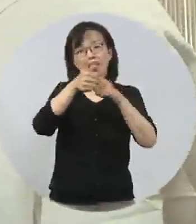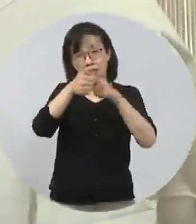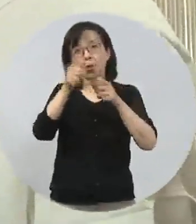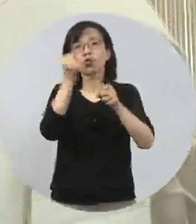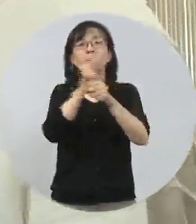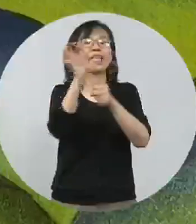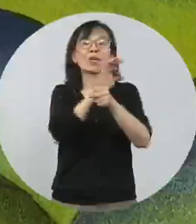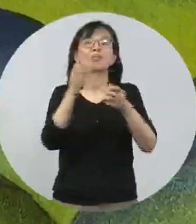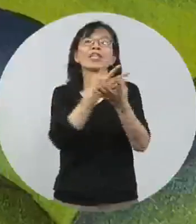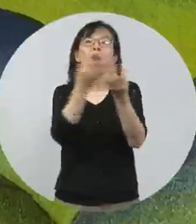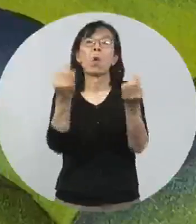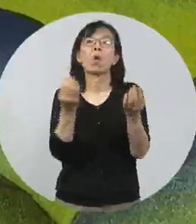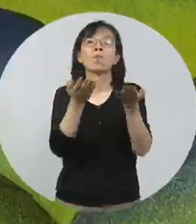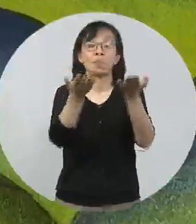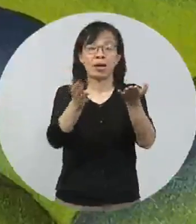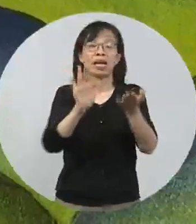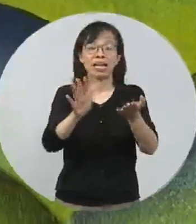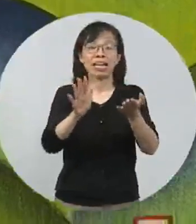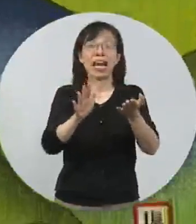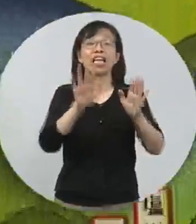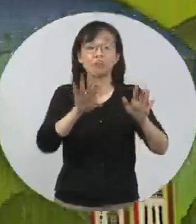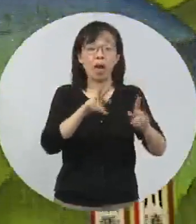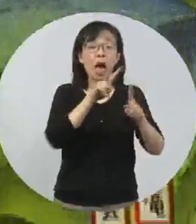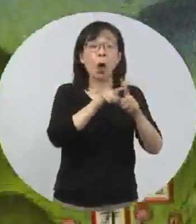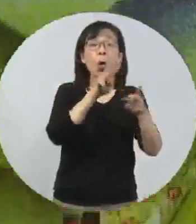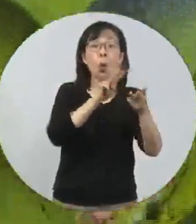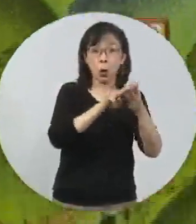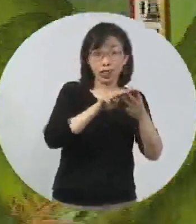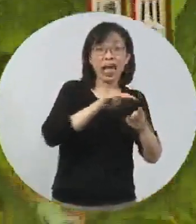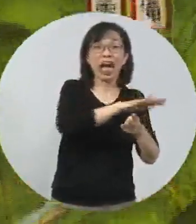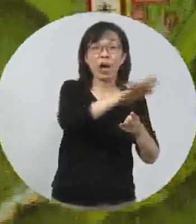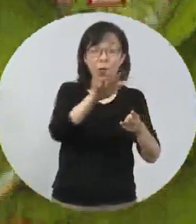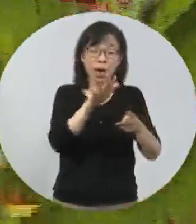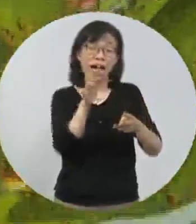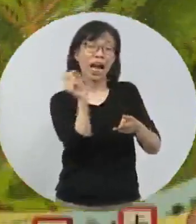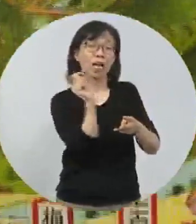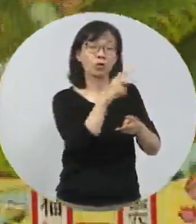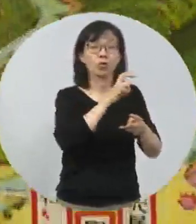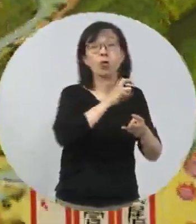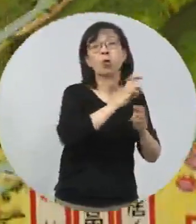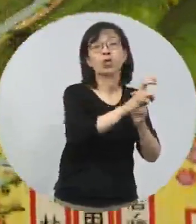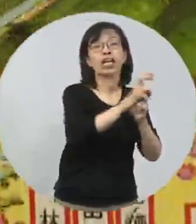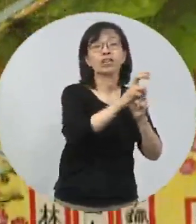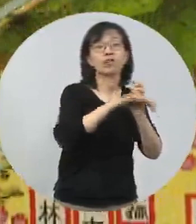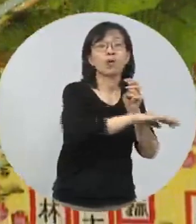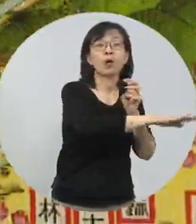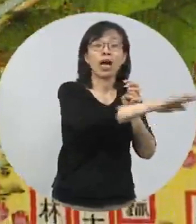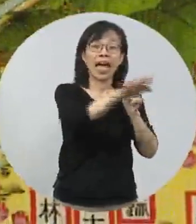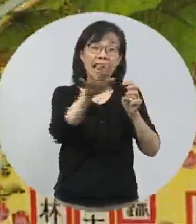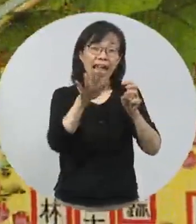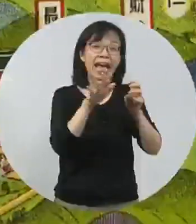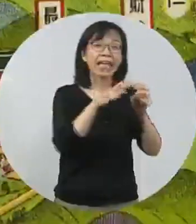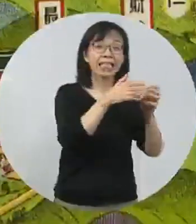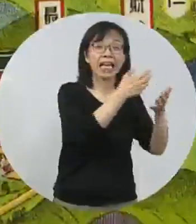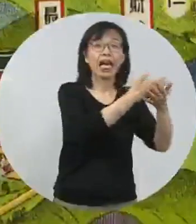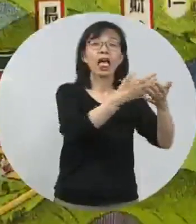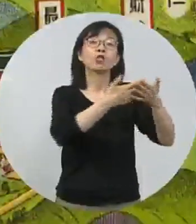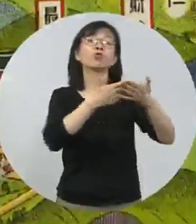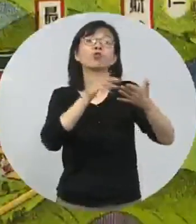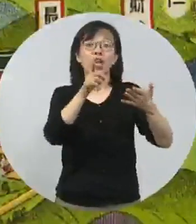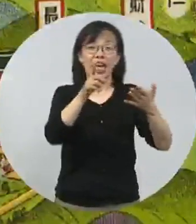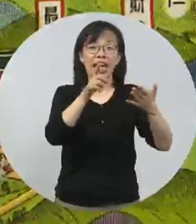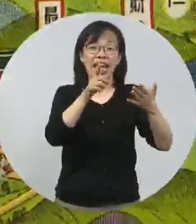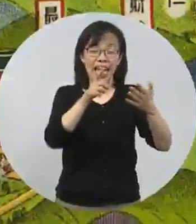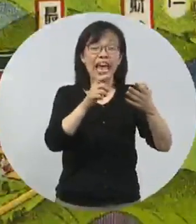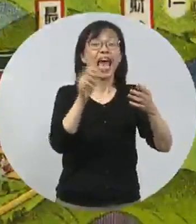作品は、小田原急行鉄道沿線名所図絵という作品でして、いわゆる小田急の